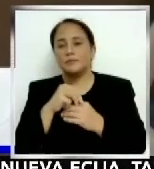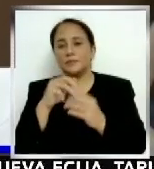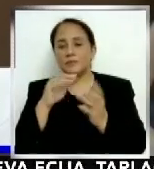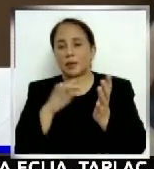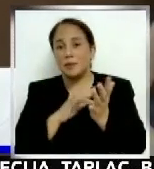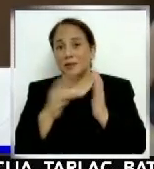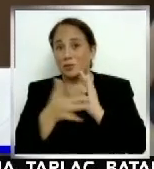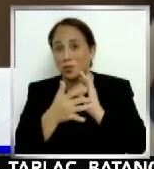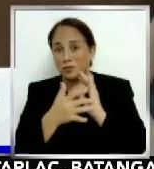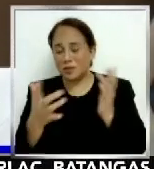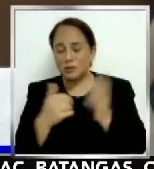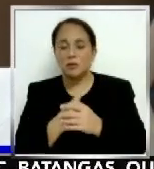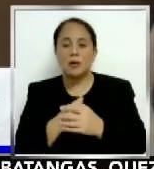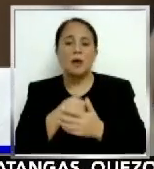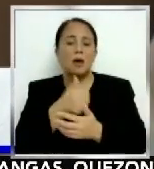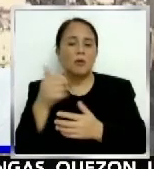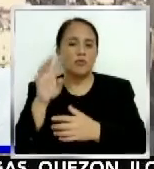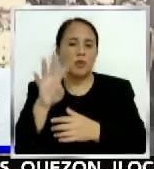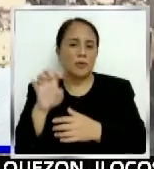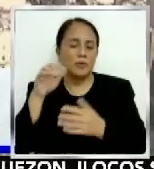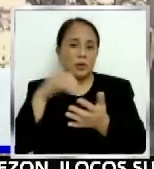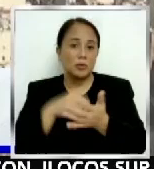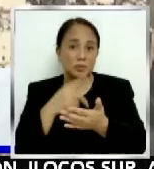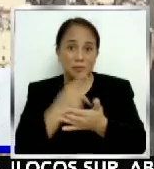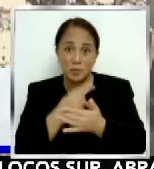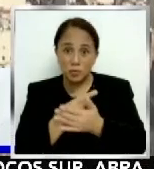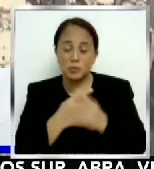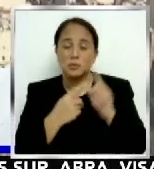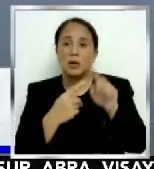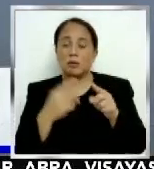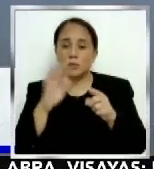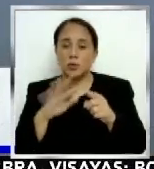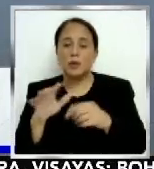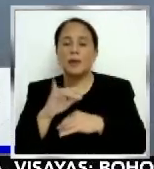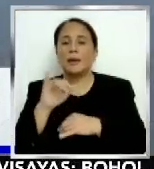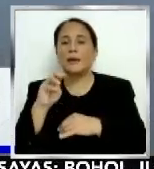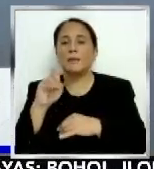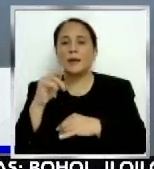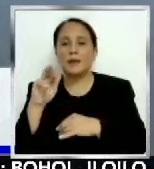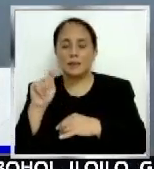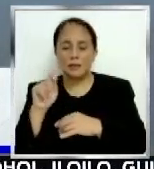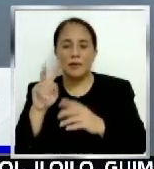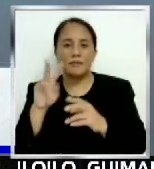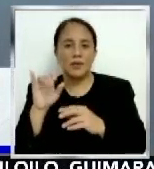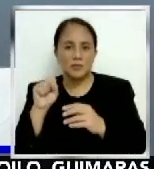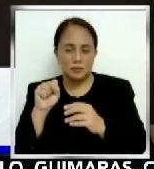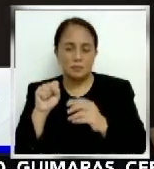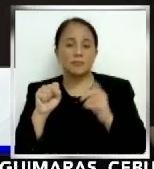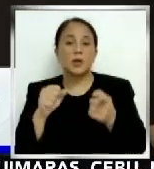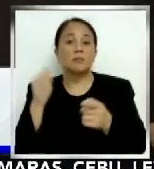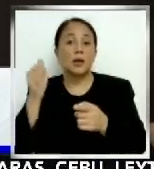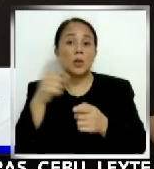hanggang lampas na 400,000 pesos na pasahod, immigrant visa rin ang ibibigay at sagot na lahat ng kumpanya. Yung